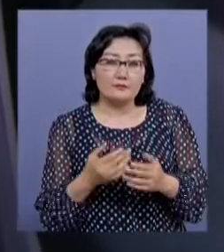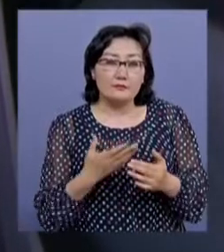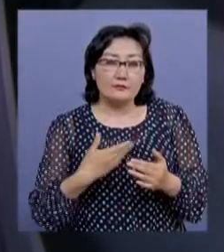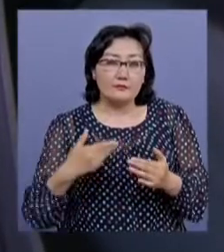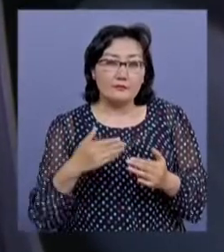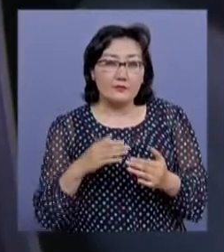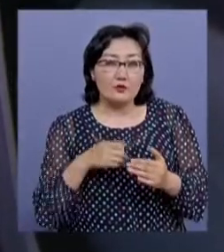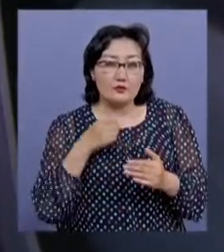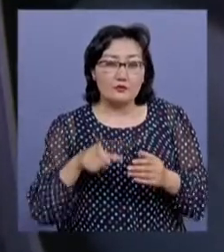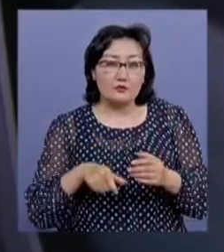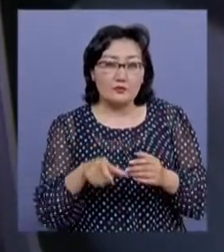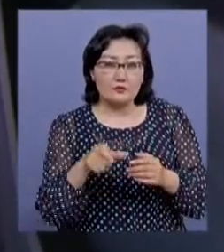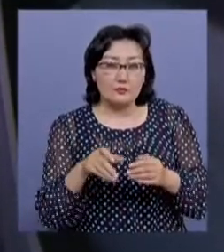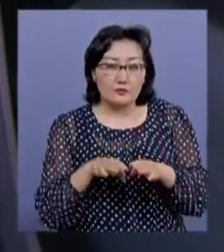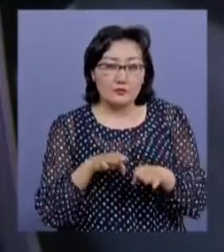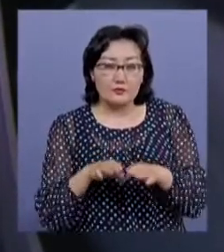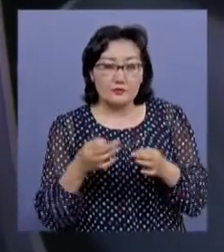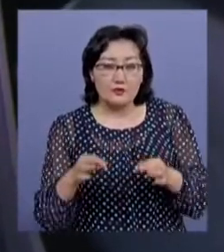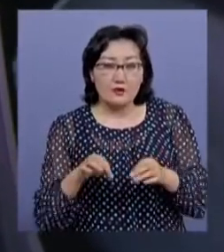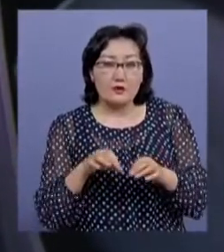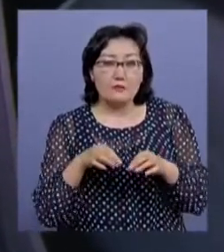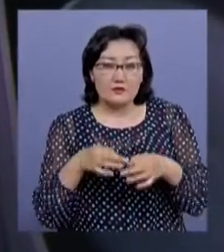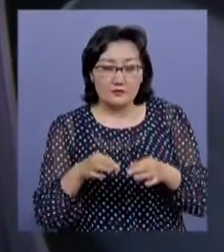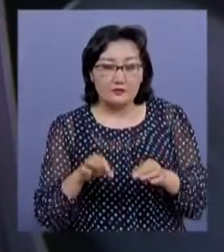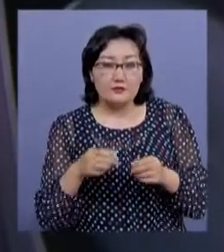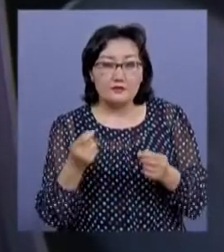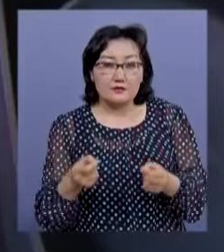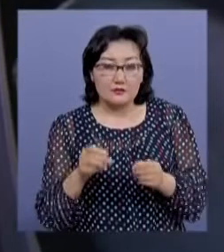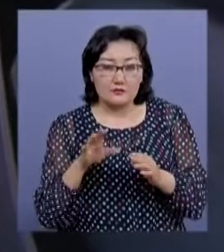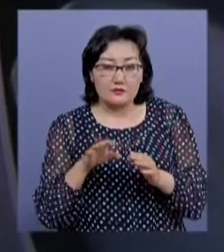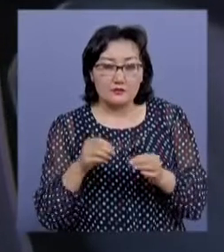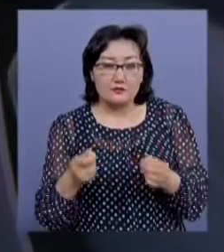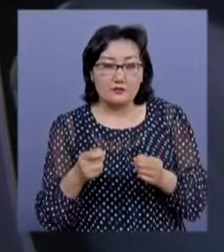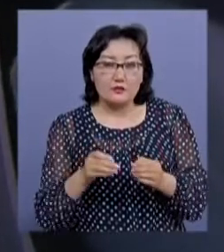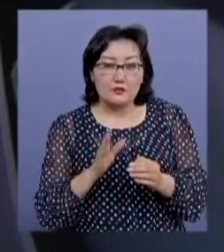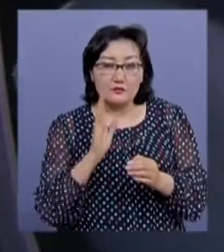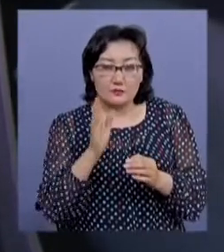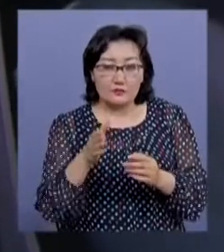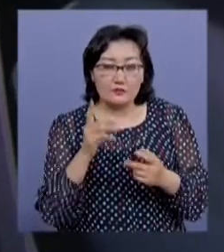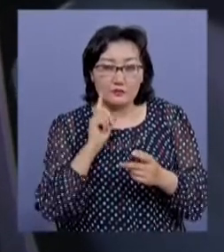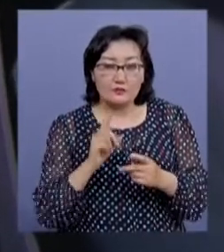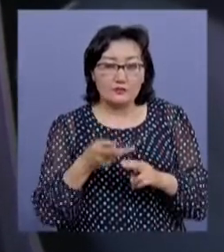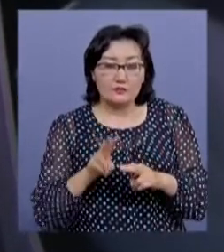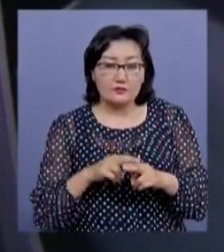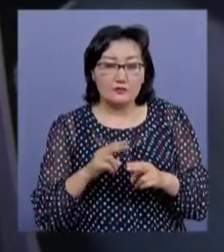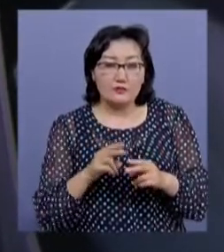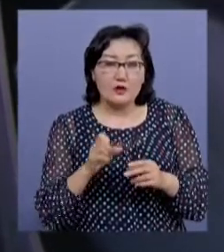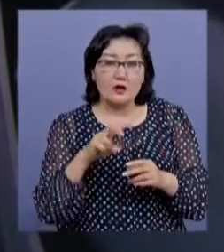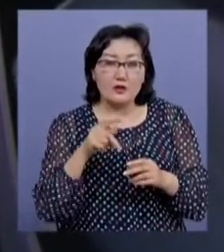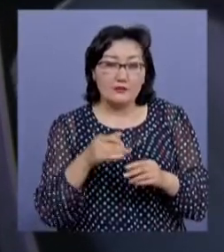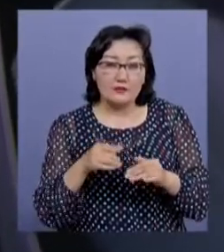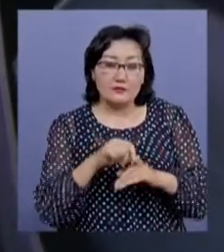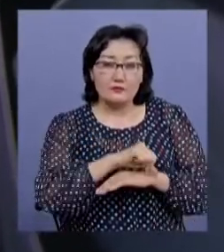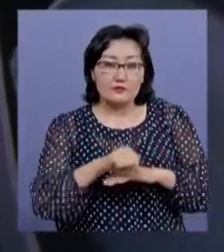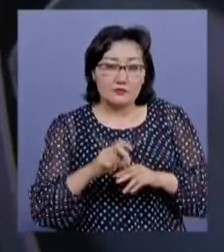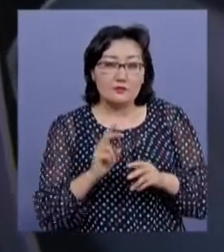үлкен трассаның пробкасы азайды, машиналар азайды көбіне. Ары қарай тек өтіп кеткенге де жақсы, одан Әл-Фарабиге шыққанға да